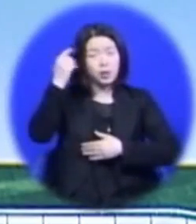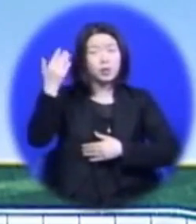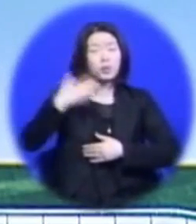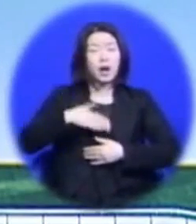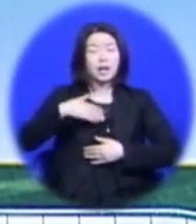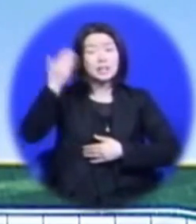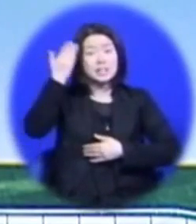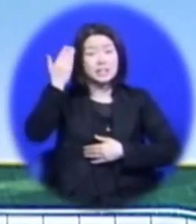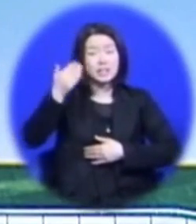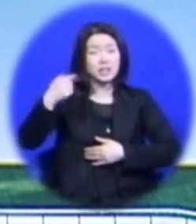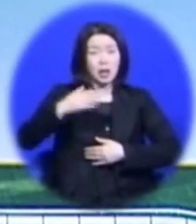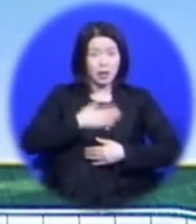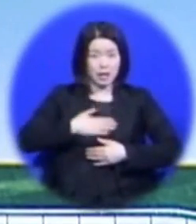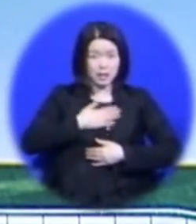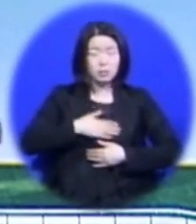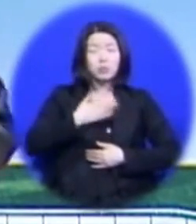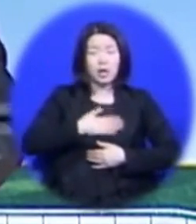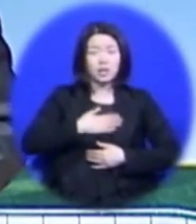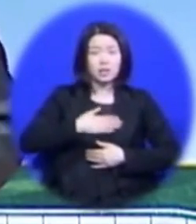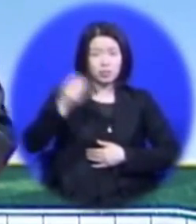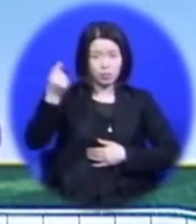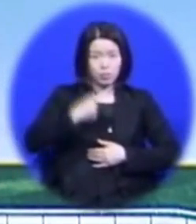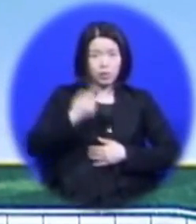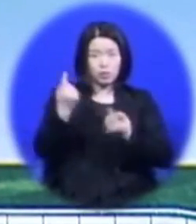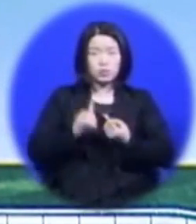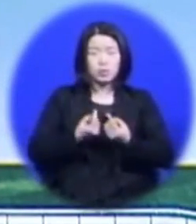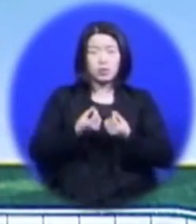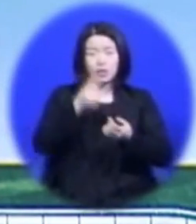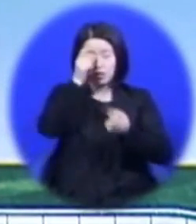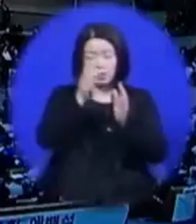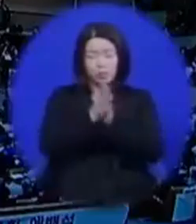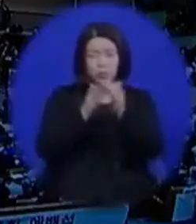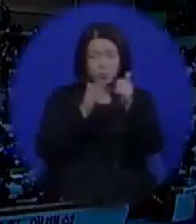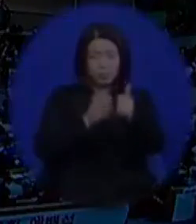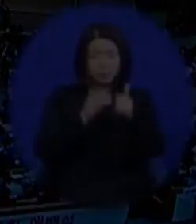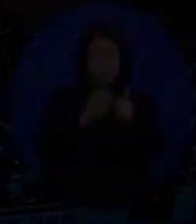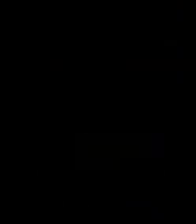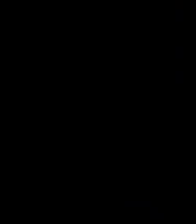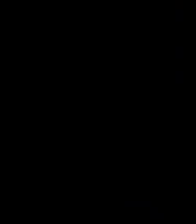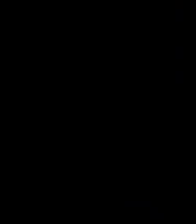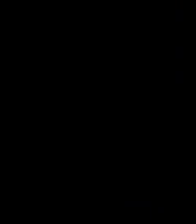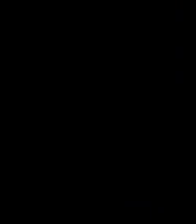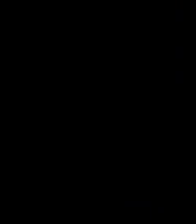내려오게 해주소서. 통성으로 기도하겠습니다. 은혜와 사랑이 충만하시는